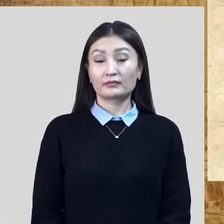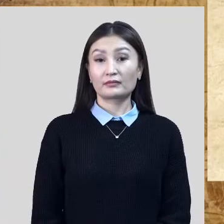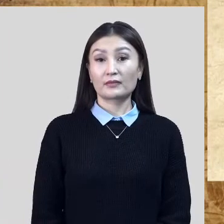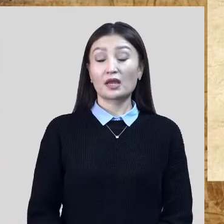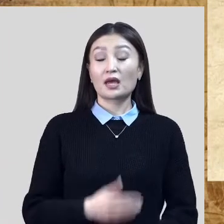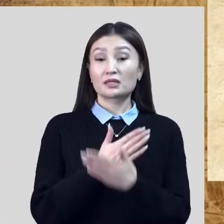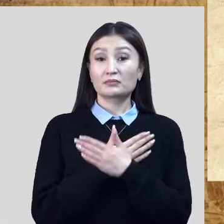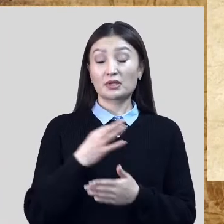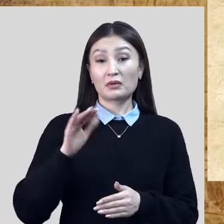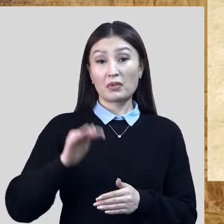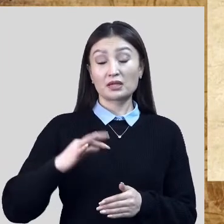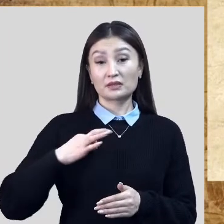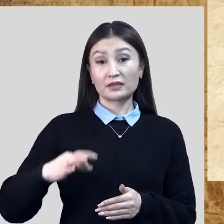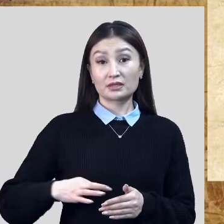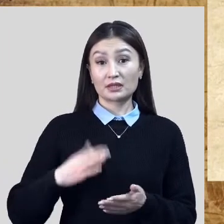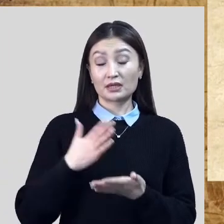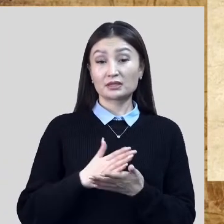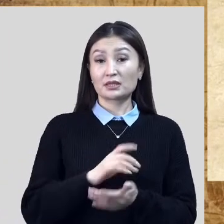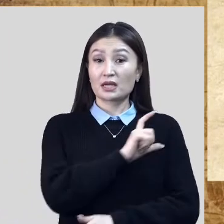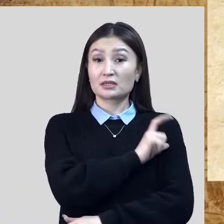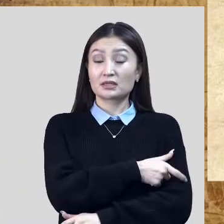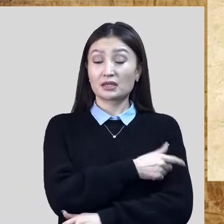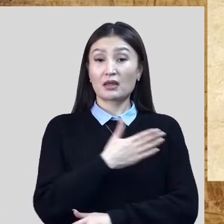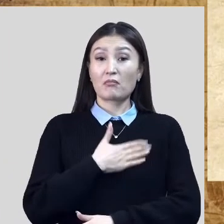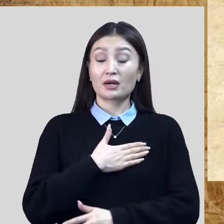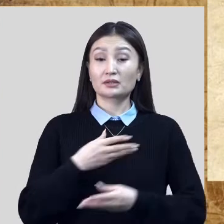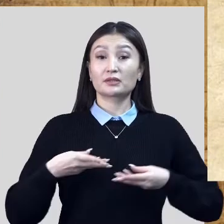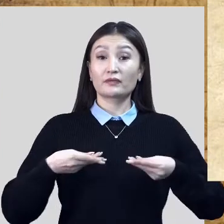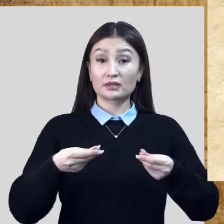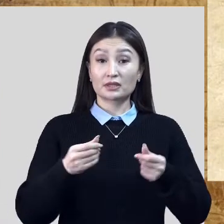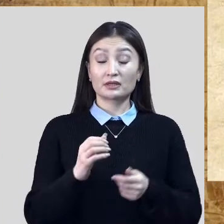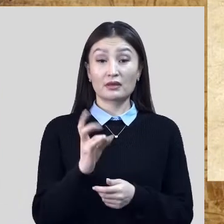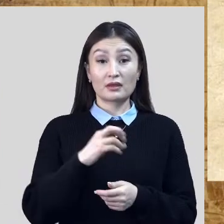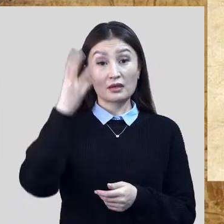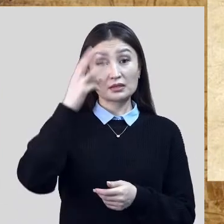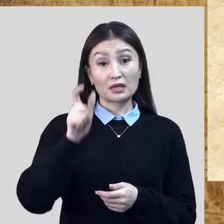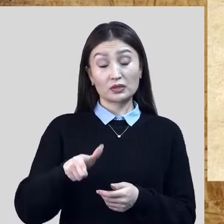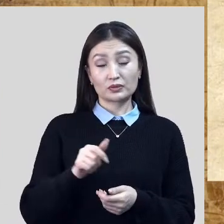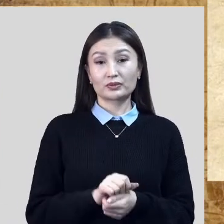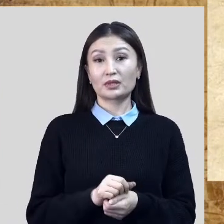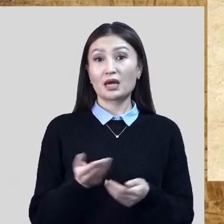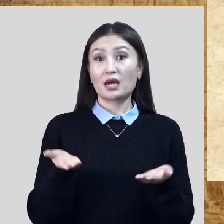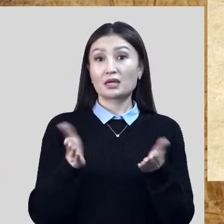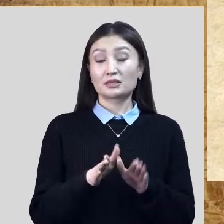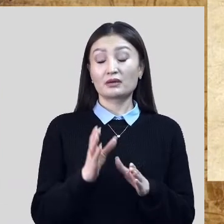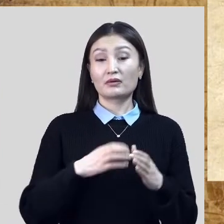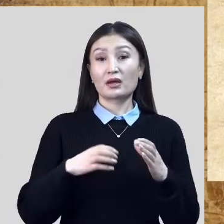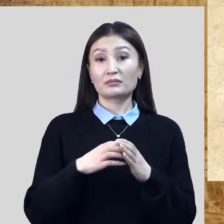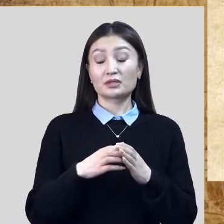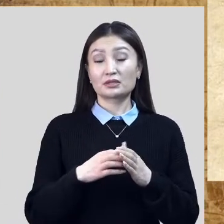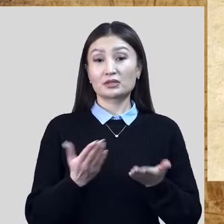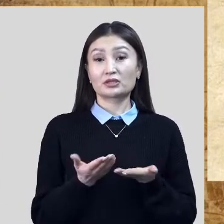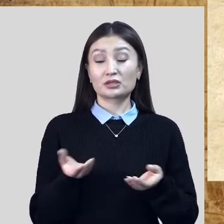Конечно же, смерть младшего сына оказала сильное моральное воздействие на царицу. Оставив общественную